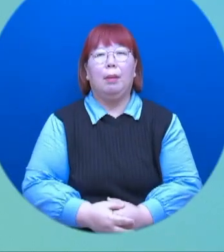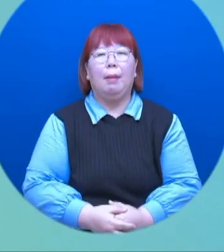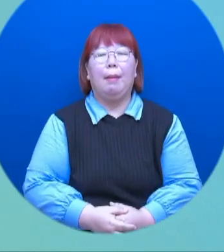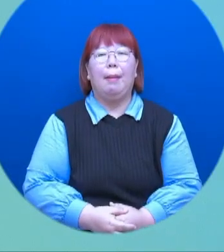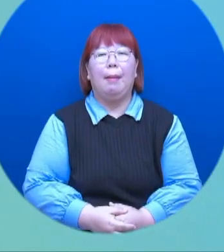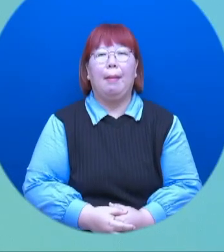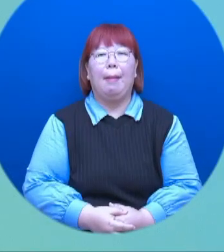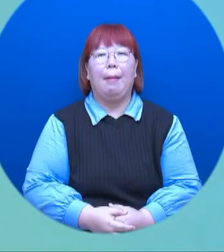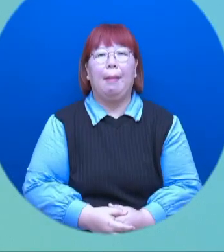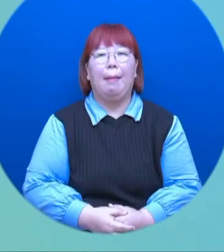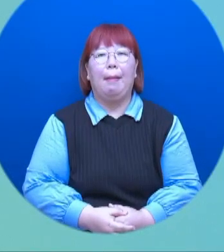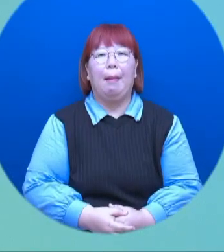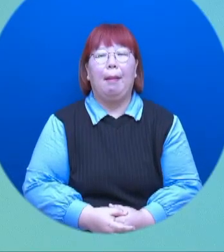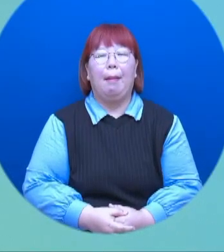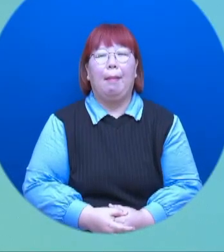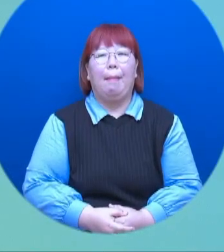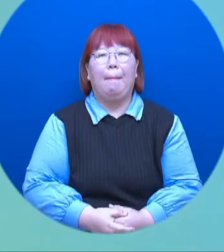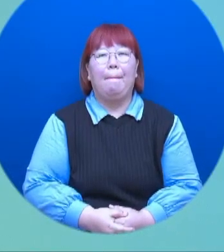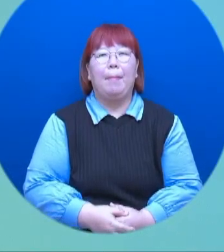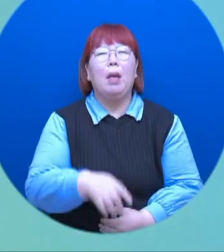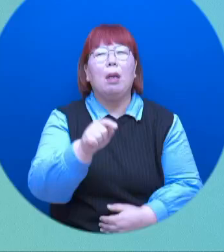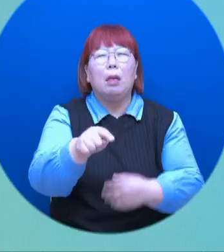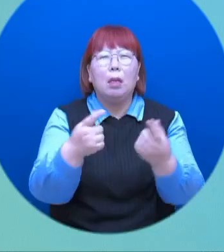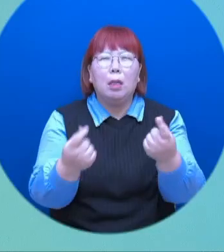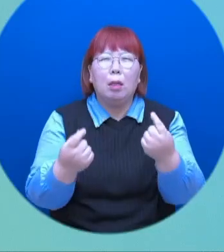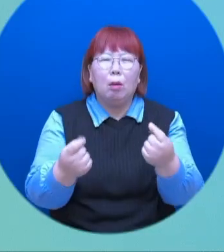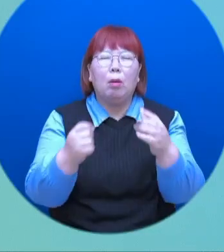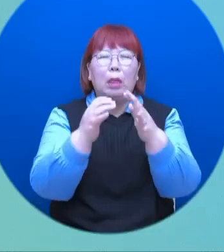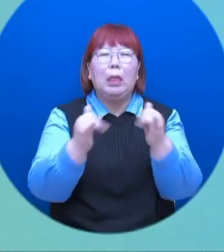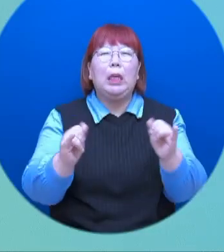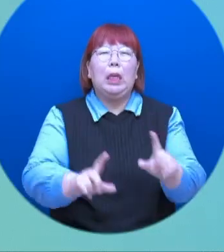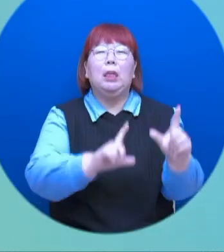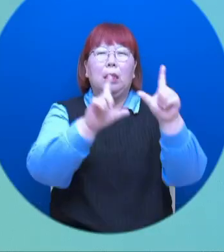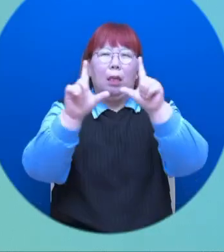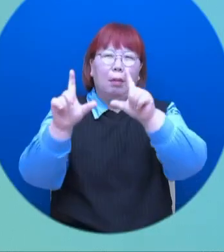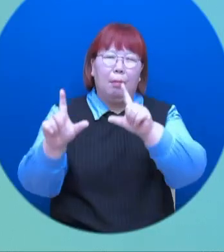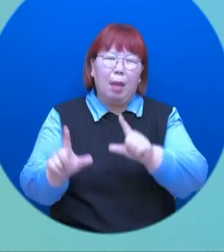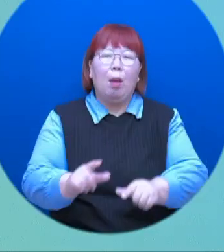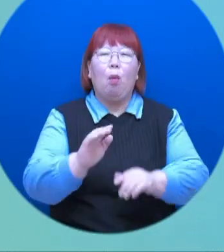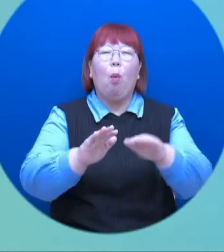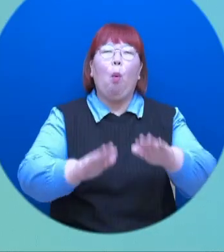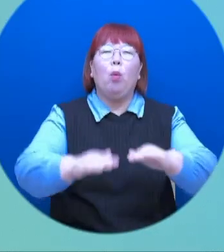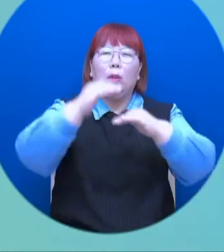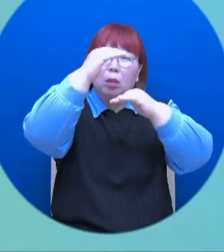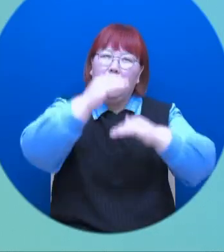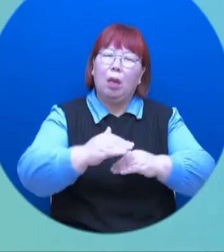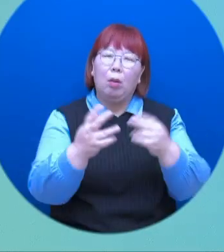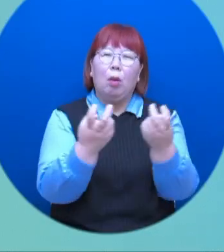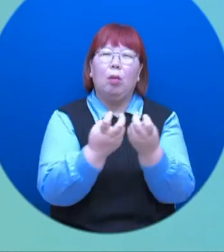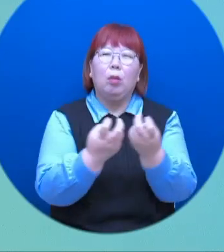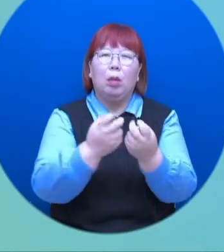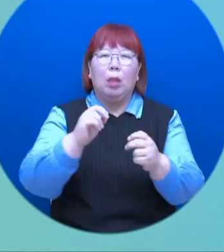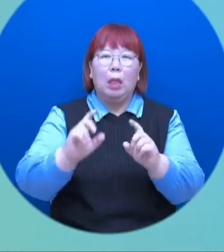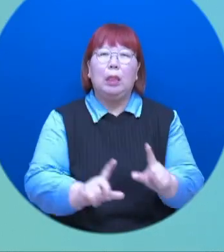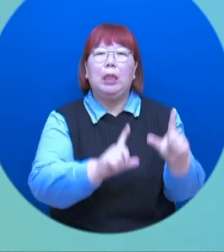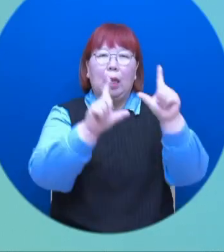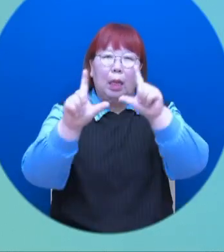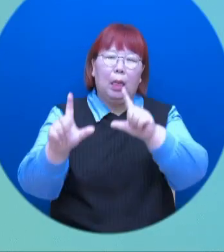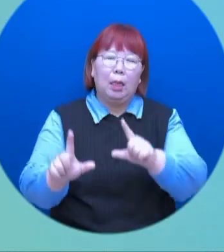거죠. 바로 이런 인간 삶의 오늘 본문이 어떻게 살아가야 하는지